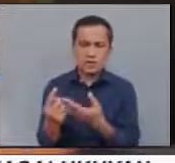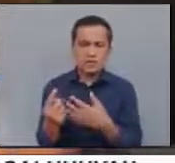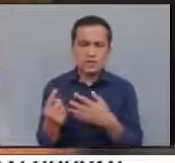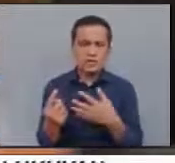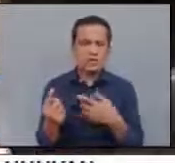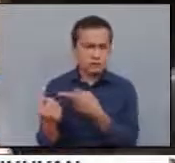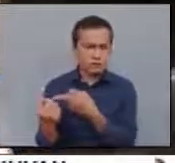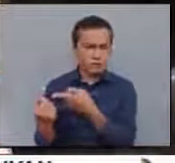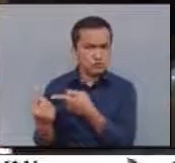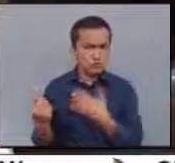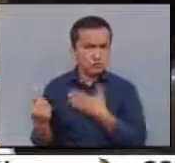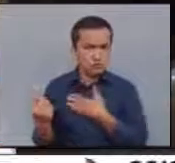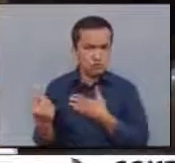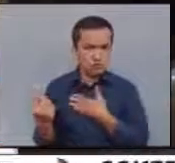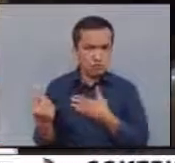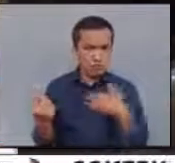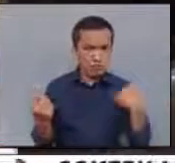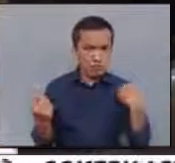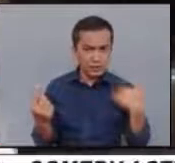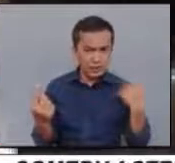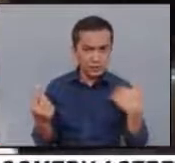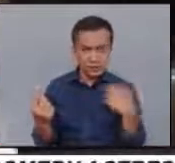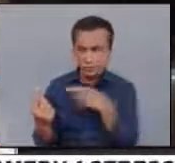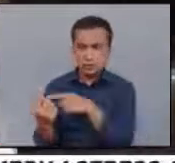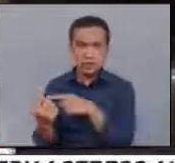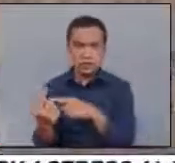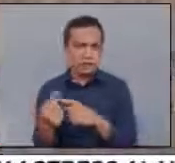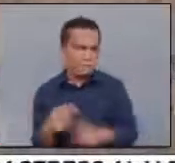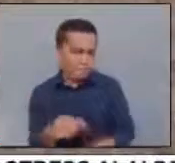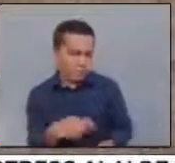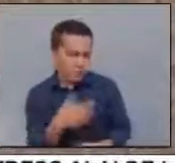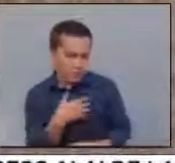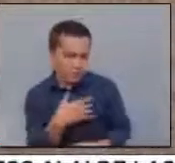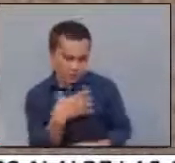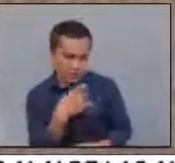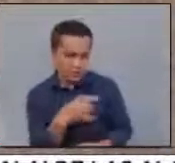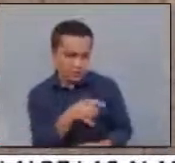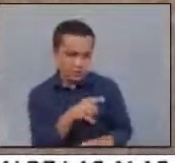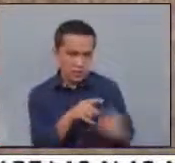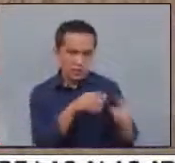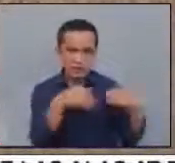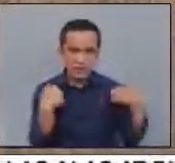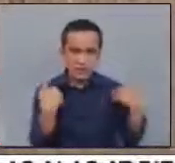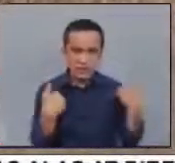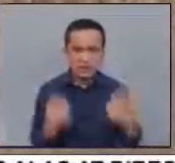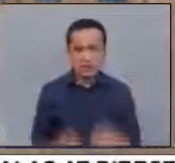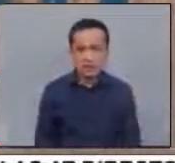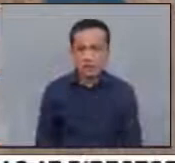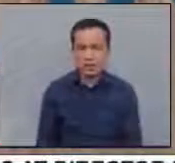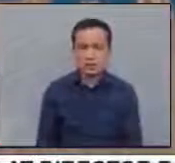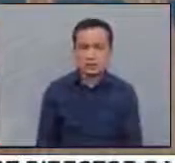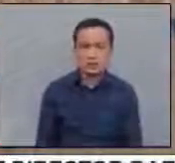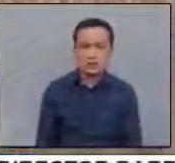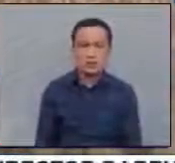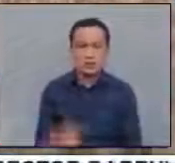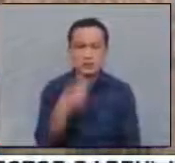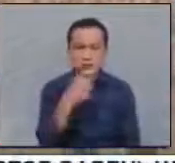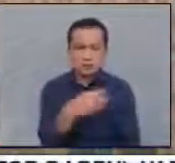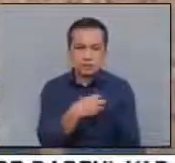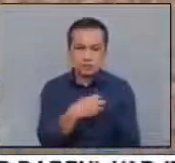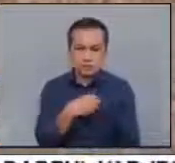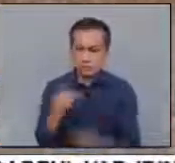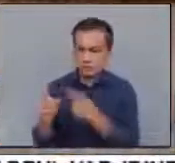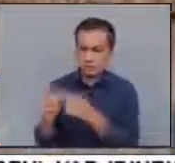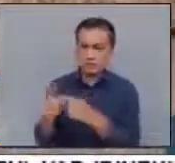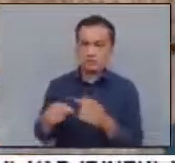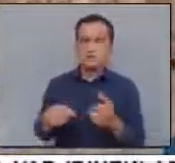mga dalagita. Bibigani siya sa mga bata. Ayon pa sa pulisya, nagtatrabaho bilang tanod ng lalaki sa